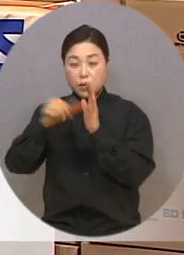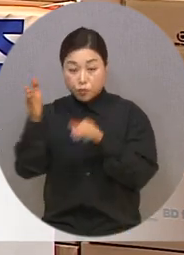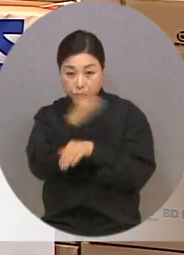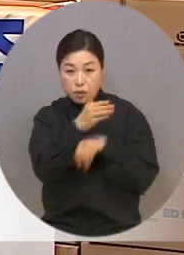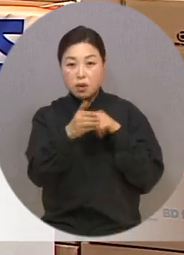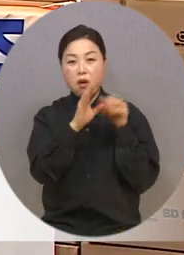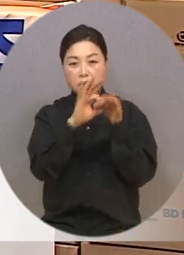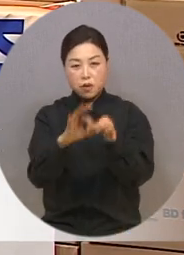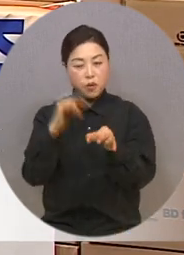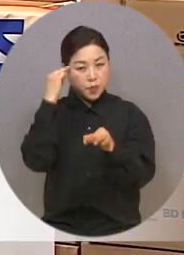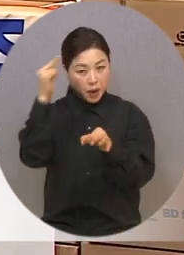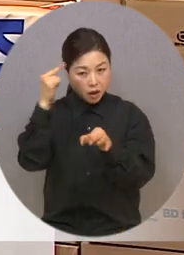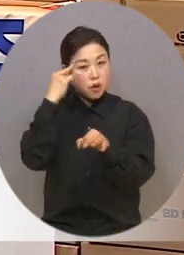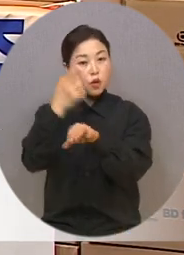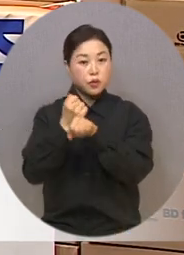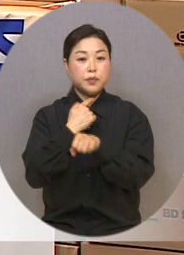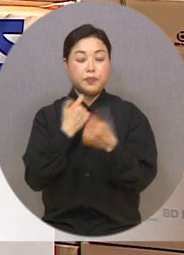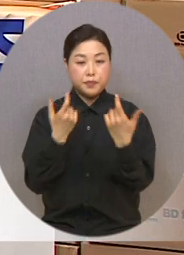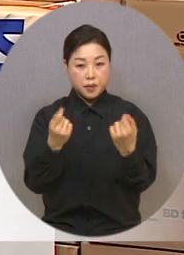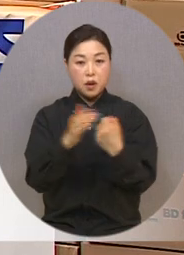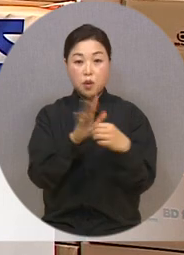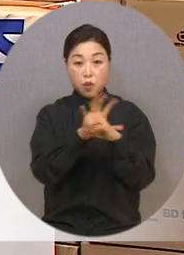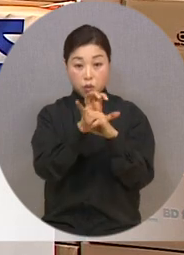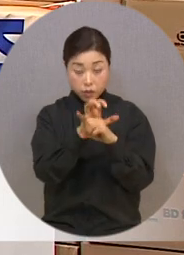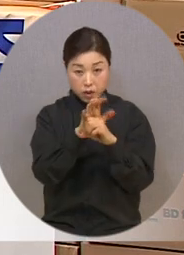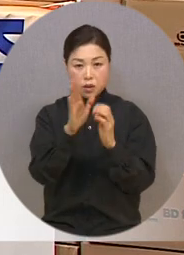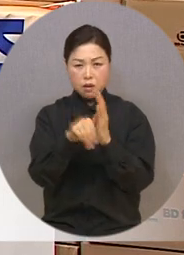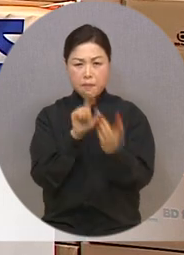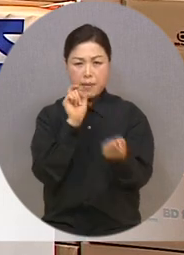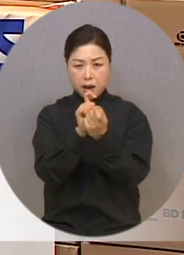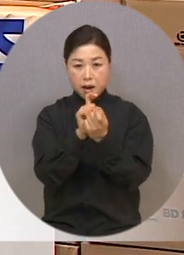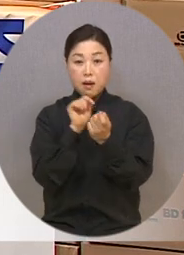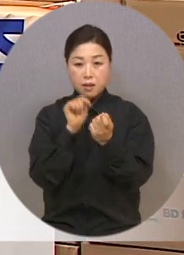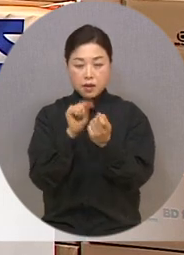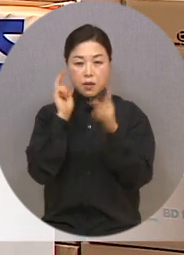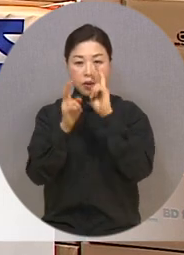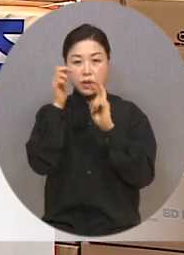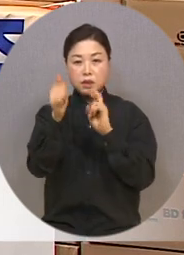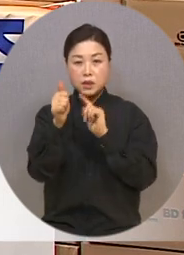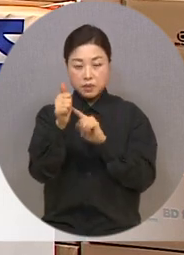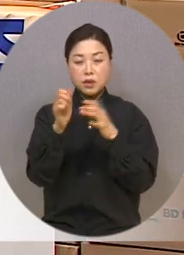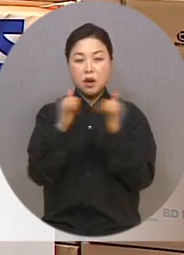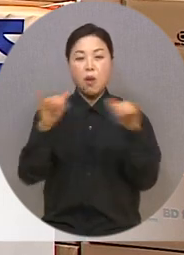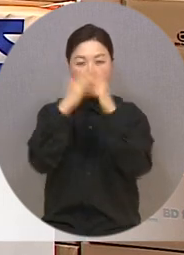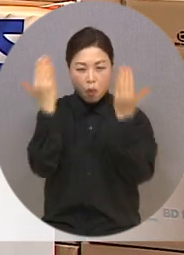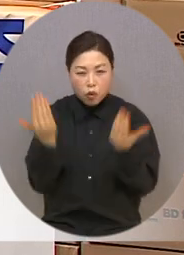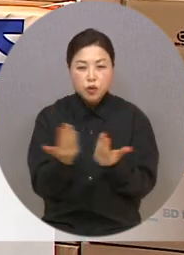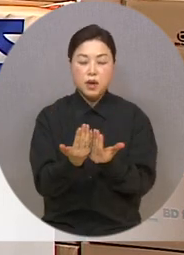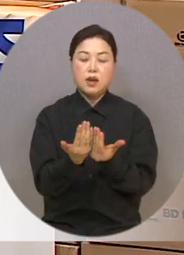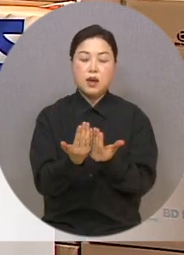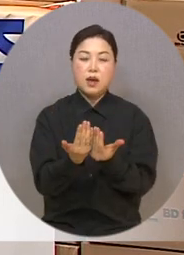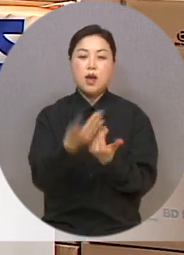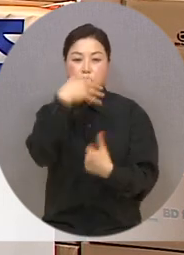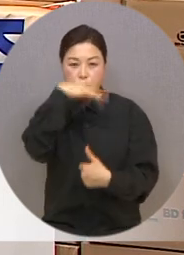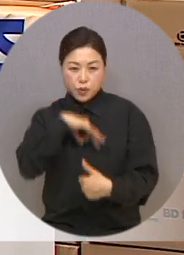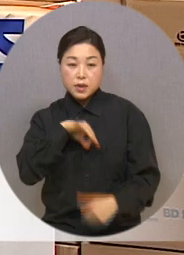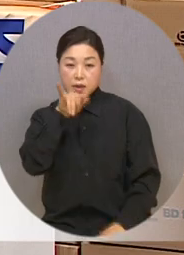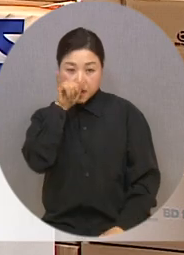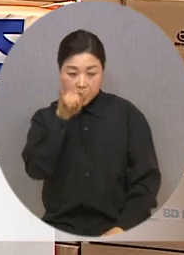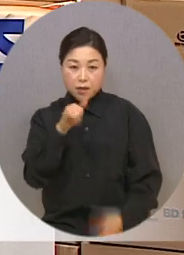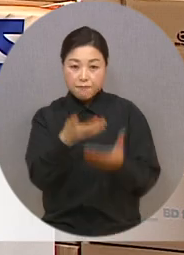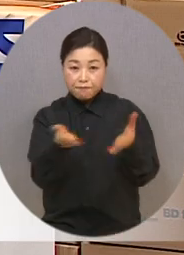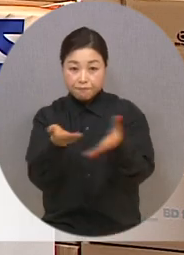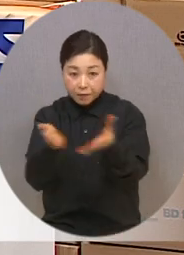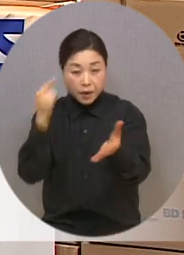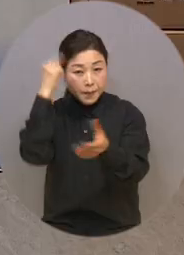코로 시대가 도래하자 저희 회장님께서는 이거를 모든 사람들한테 어 널리 이롭게 사용될 수 있도록